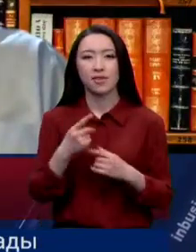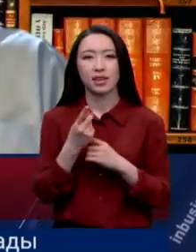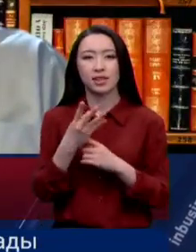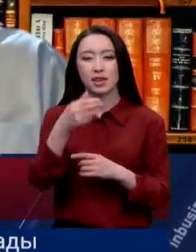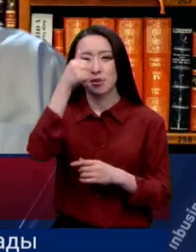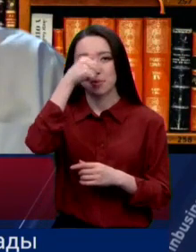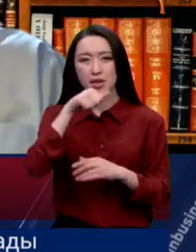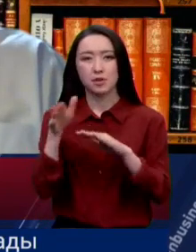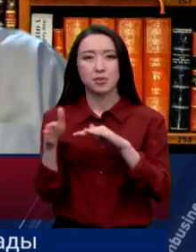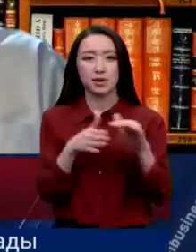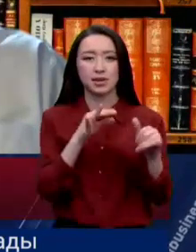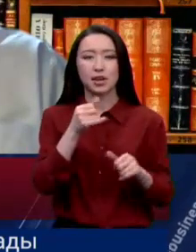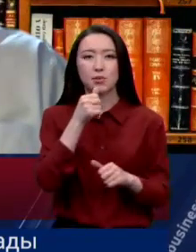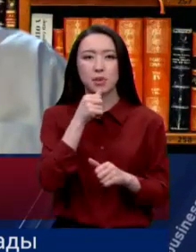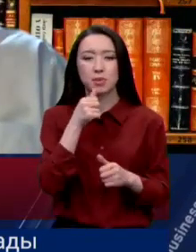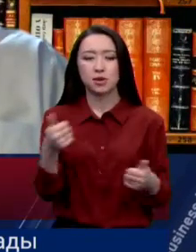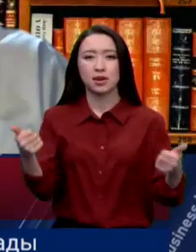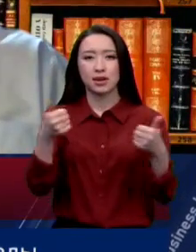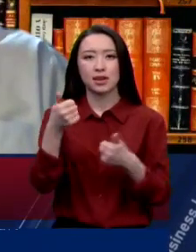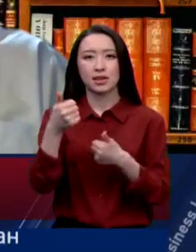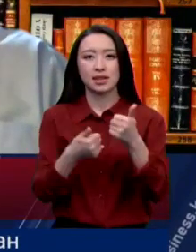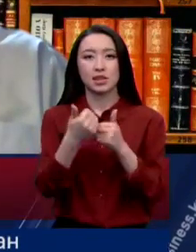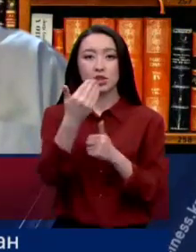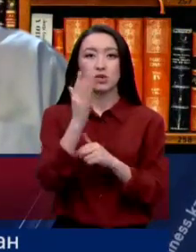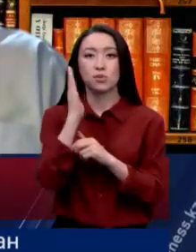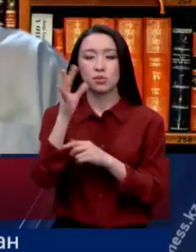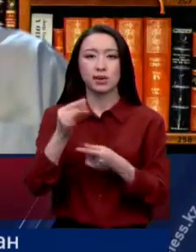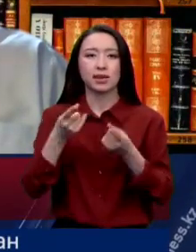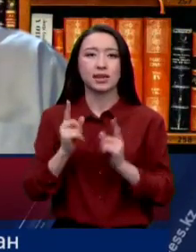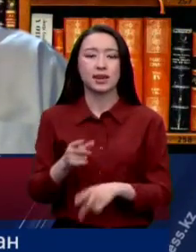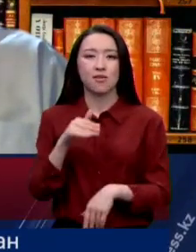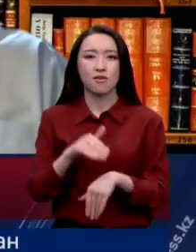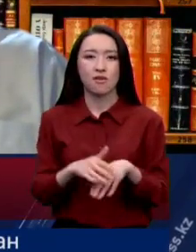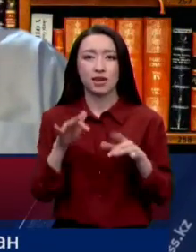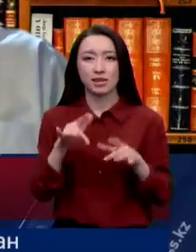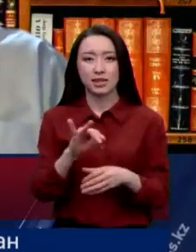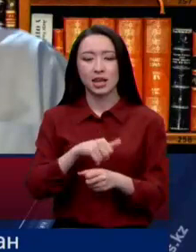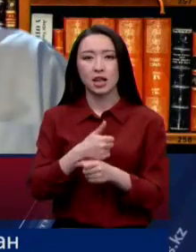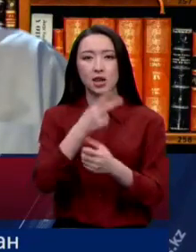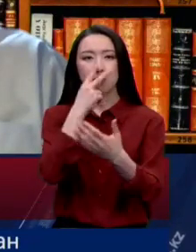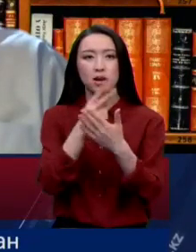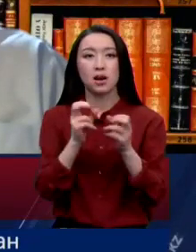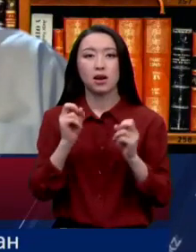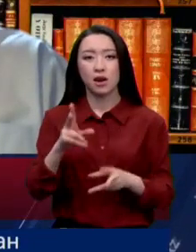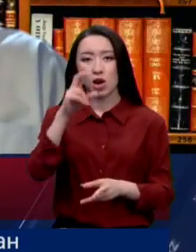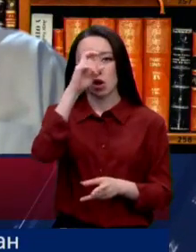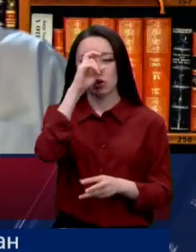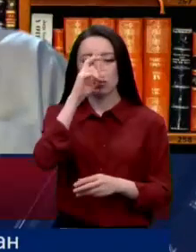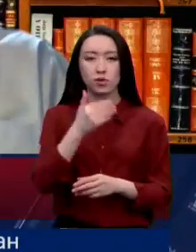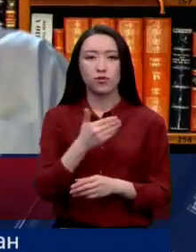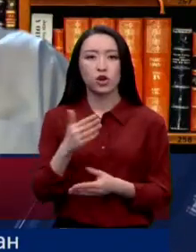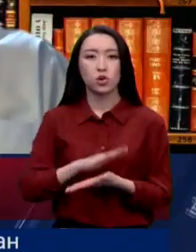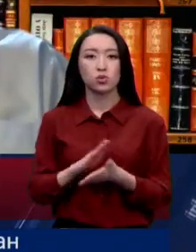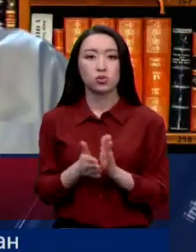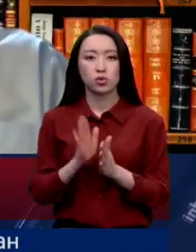и мы тогда попробуем сопоставить ваш сегодняшний прогноз с реальным положением дел. А главное, посмотрим на то, как государство в этих